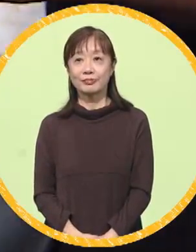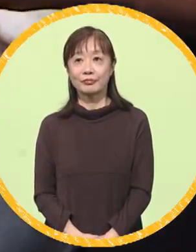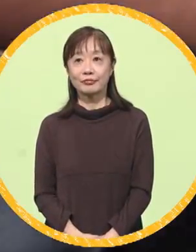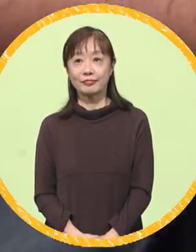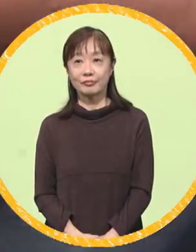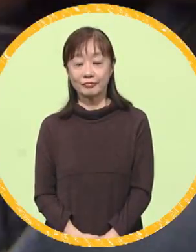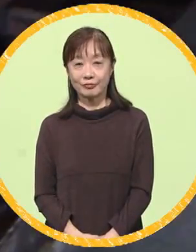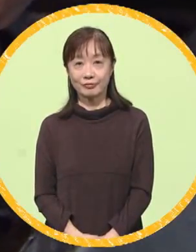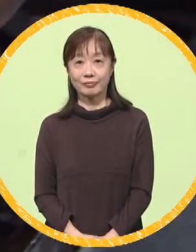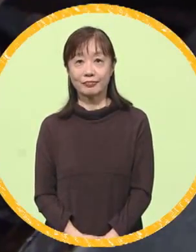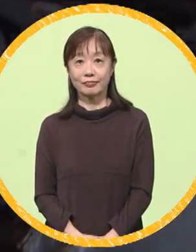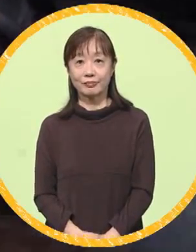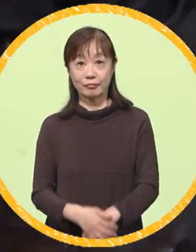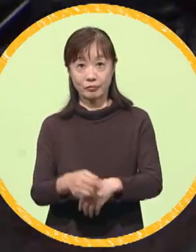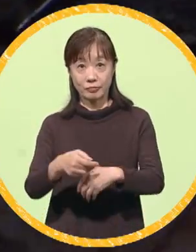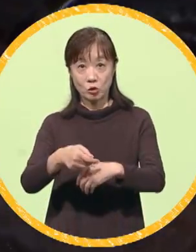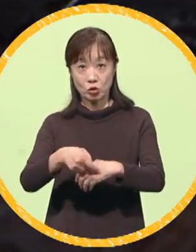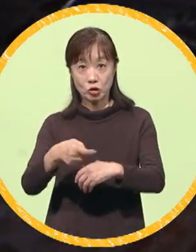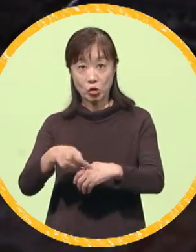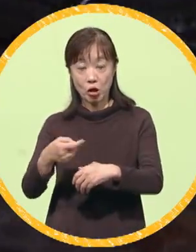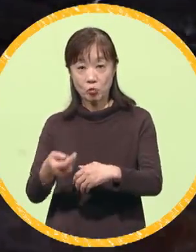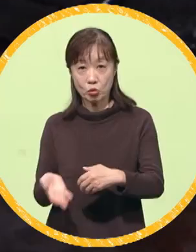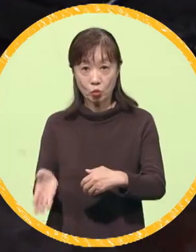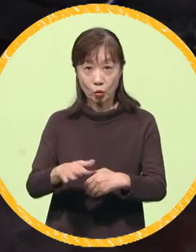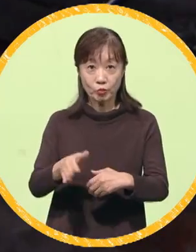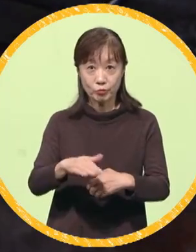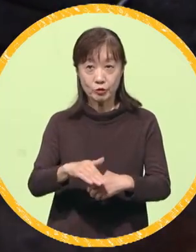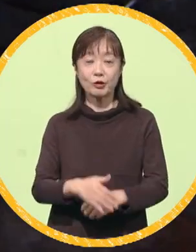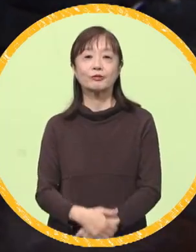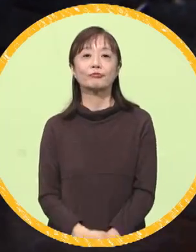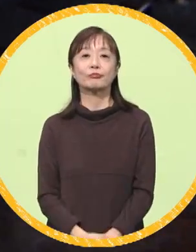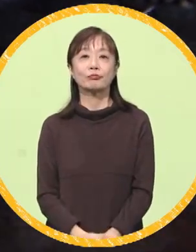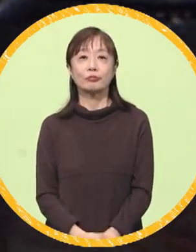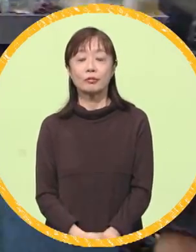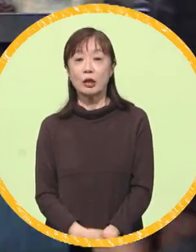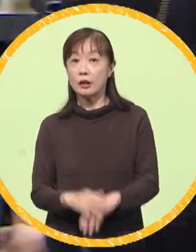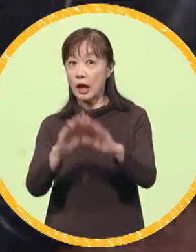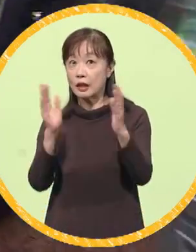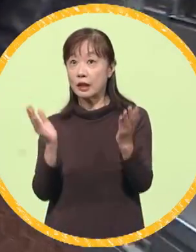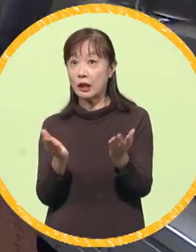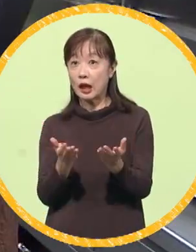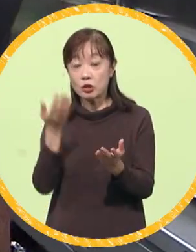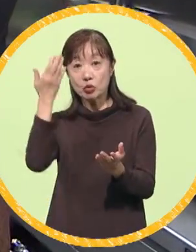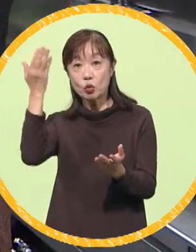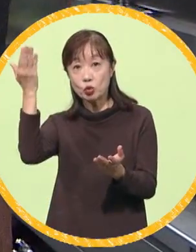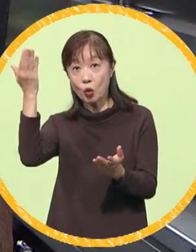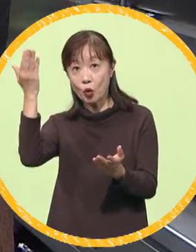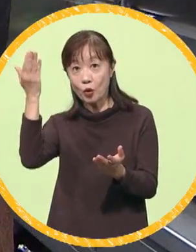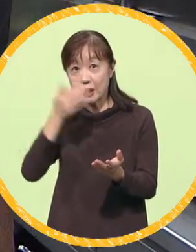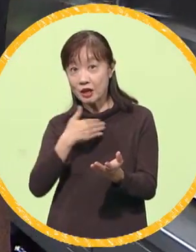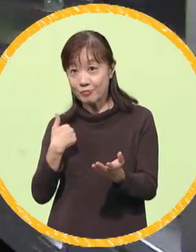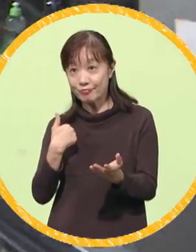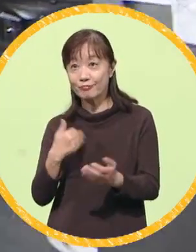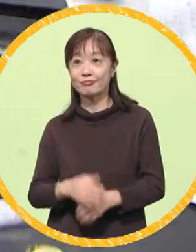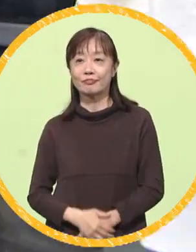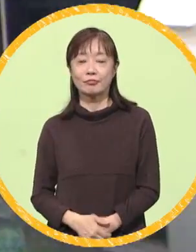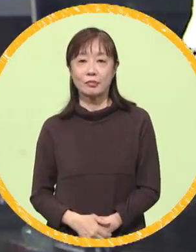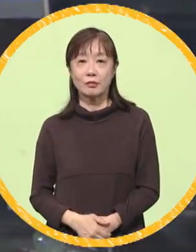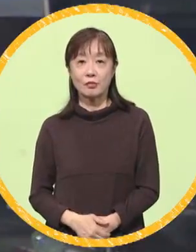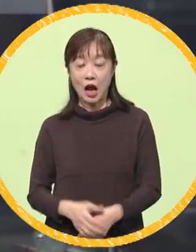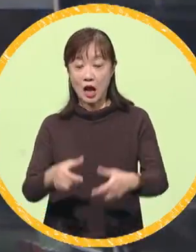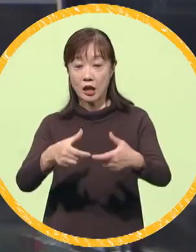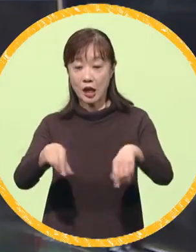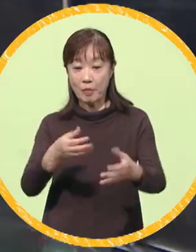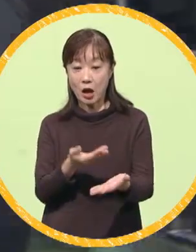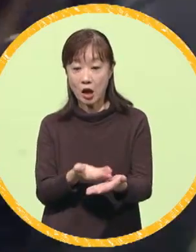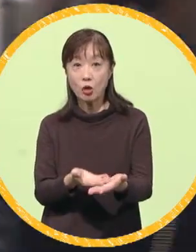これを入れていきます。 もう入れとく。 はい、もうだいたい想像つきました。 卵焼